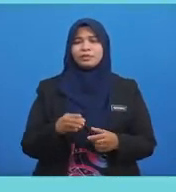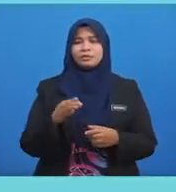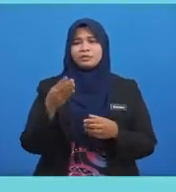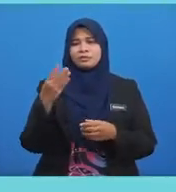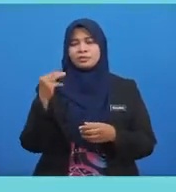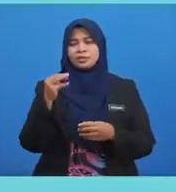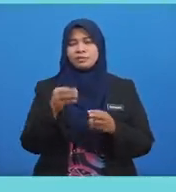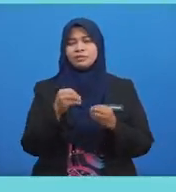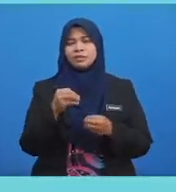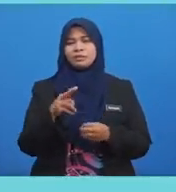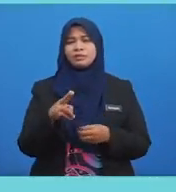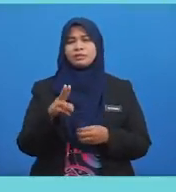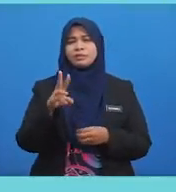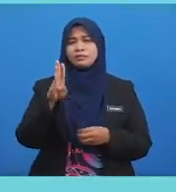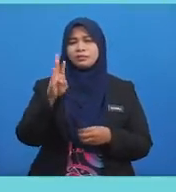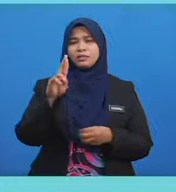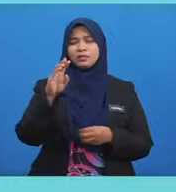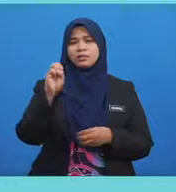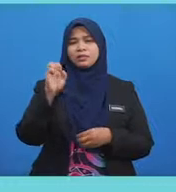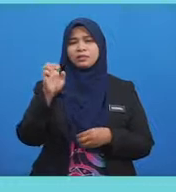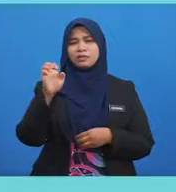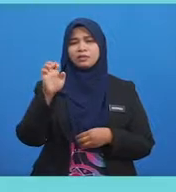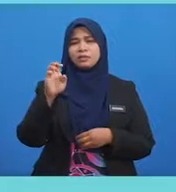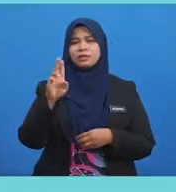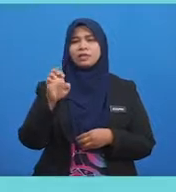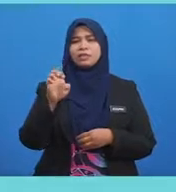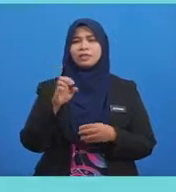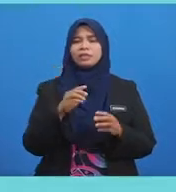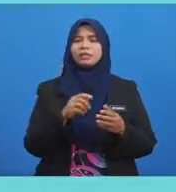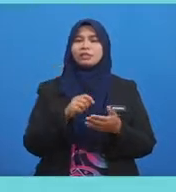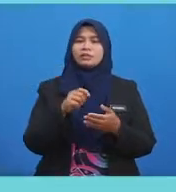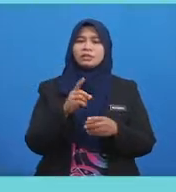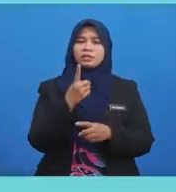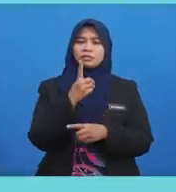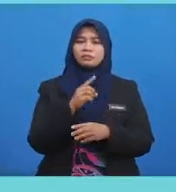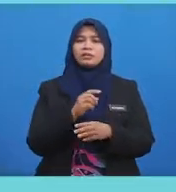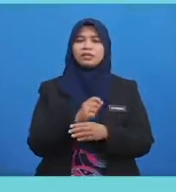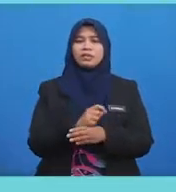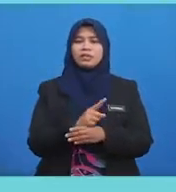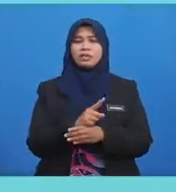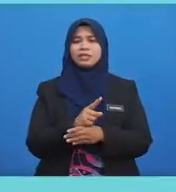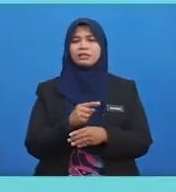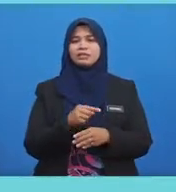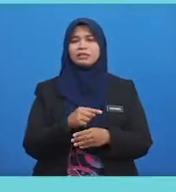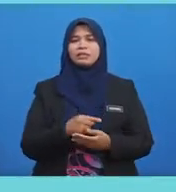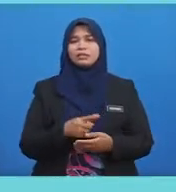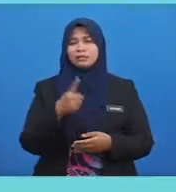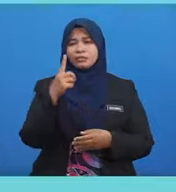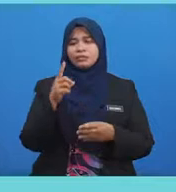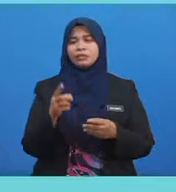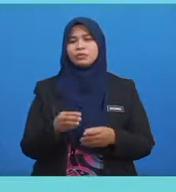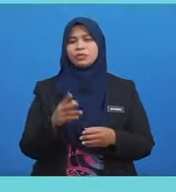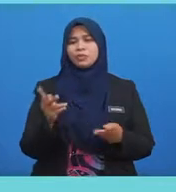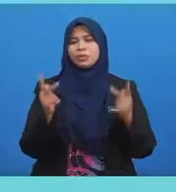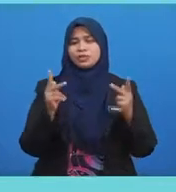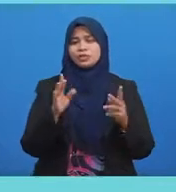Charles Vinebrook menandatangani Perjanjian 1941 yang telah menandakan